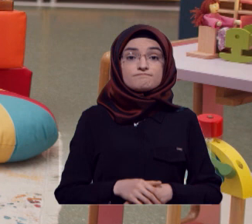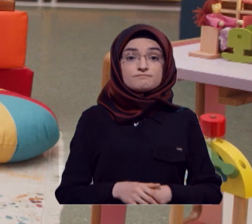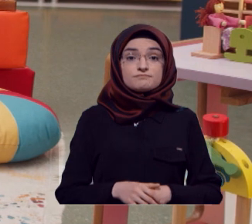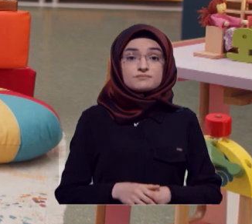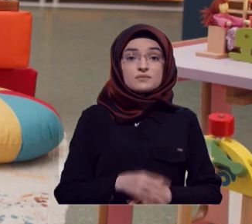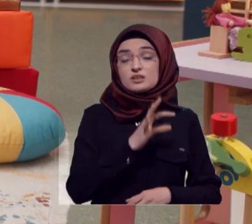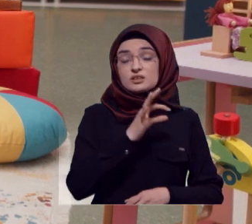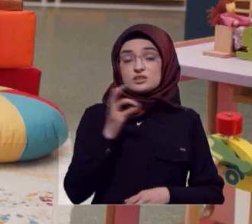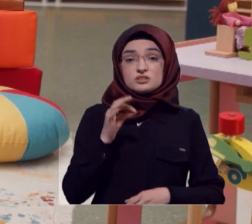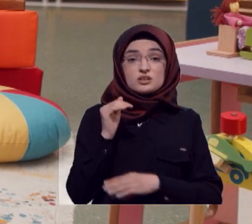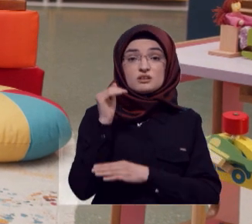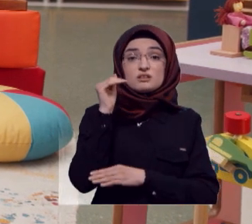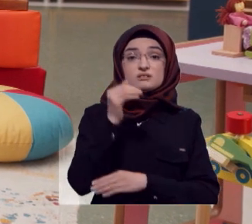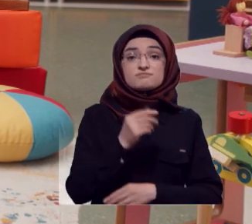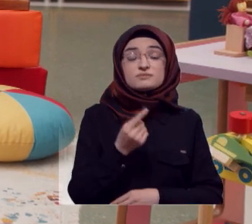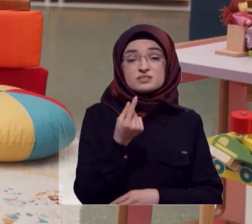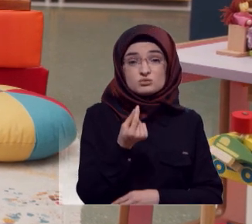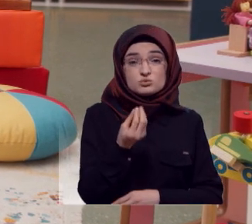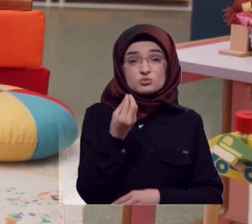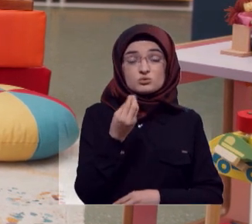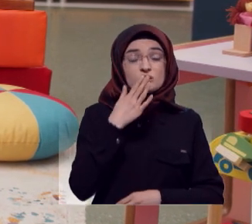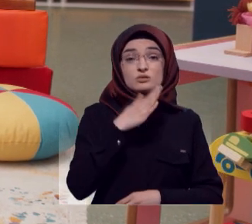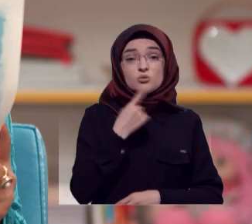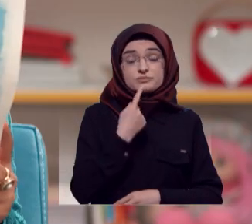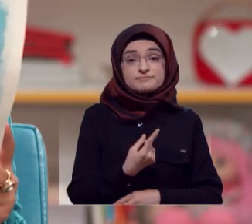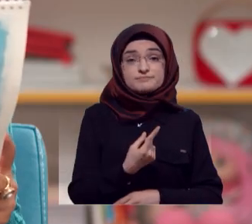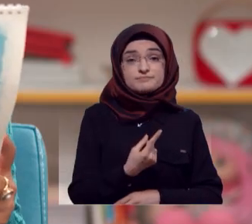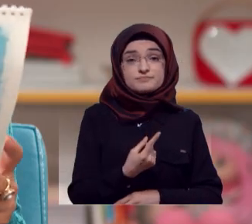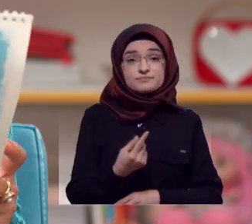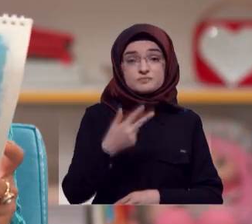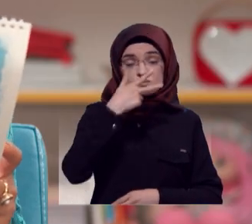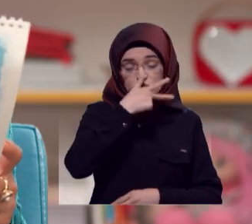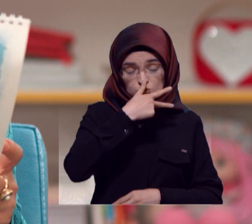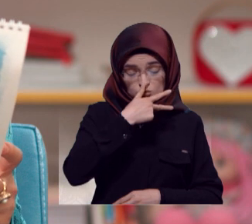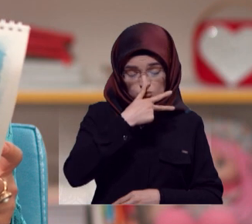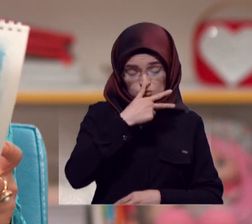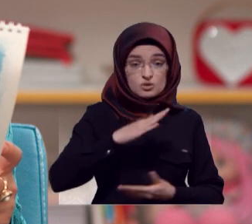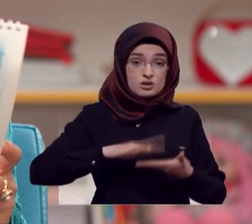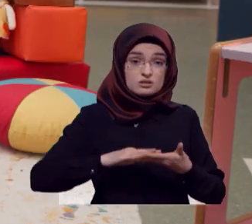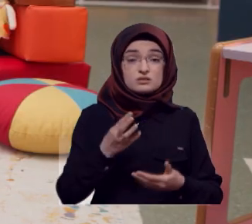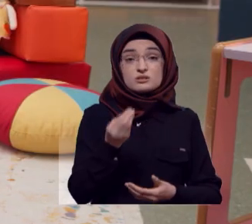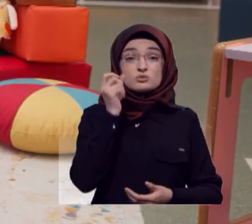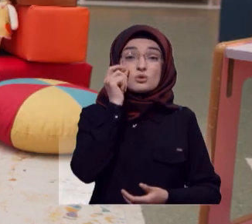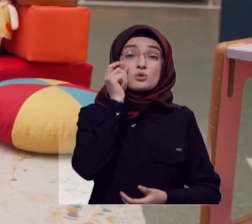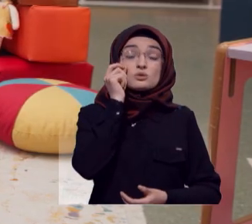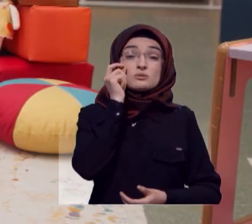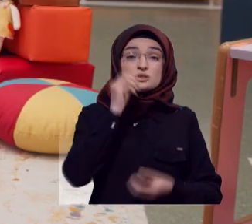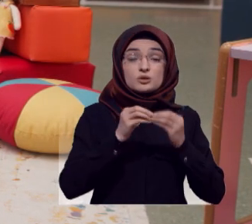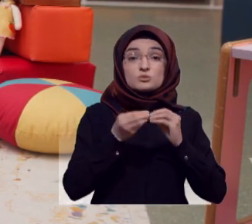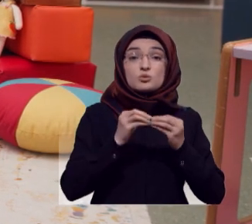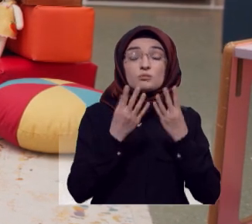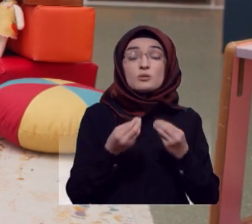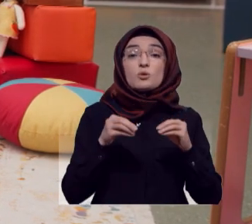hayatın hiç tadı yok ki böyle," dedi. Gözleri dolmuş ve arkadaşlarını çok özlemişti. "Sorun